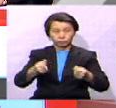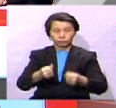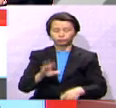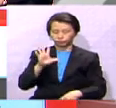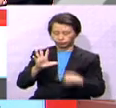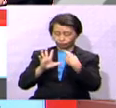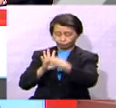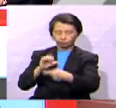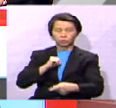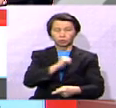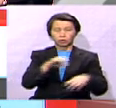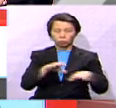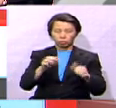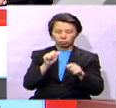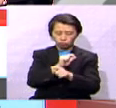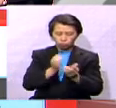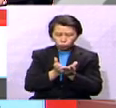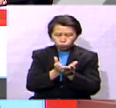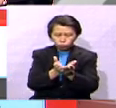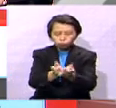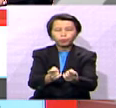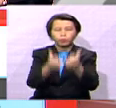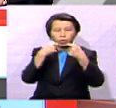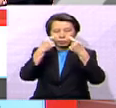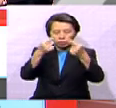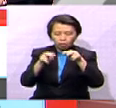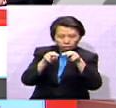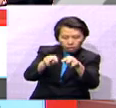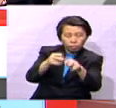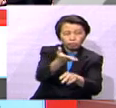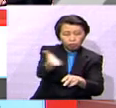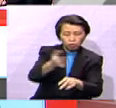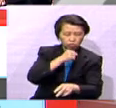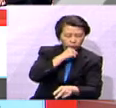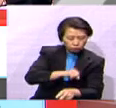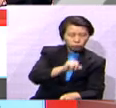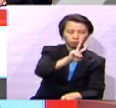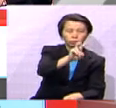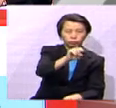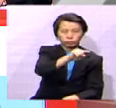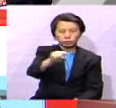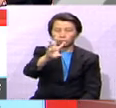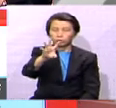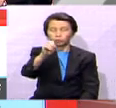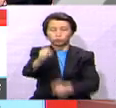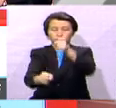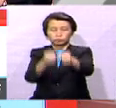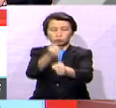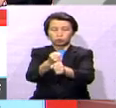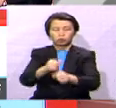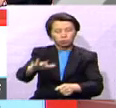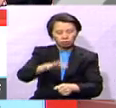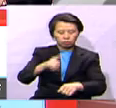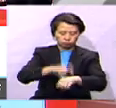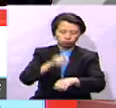anggota Jabatan Perikanan menggunakan bot peronda laju berjaya mengesan mereka yang berusia antara 20 hingga 40 tahun itu